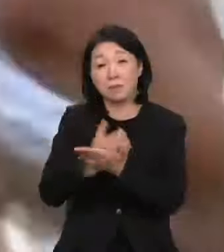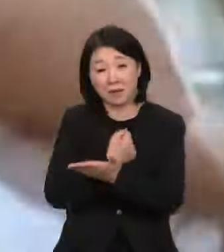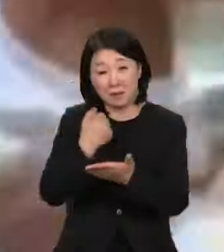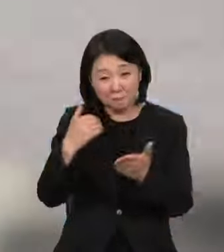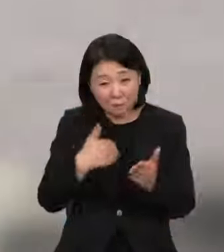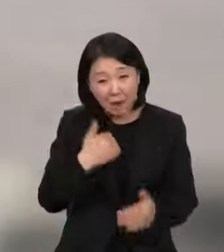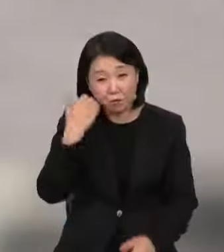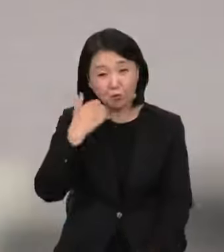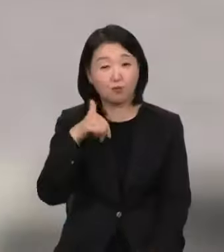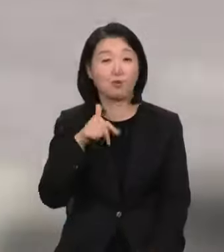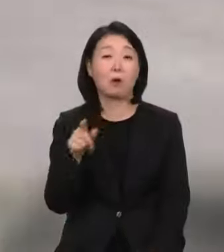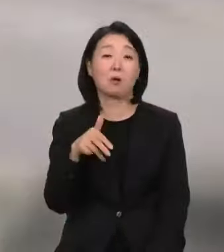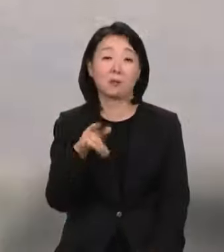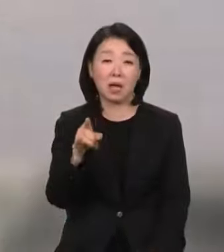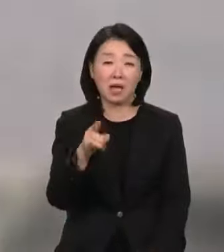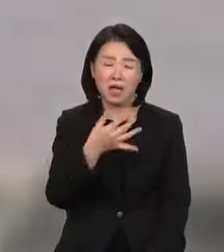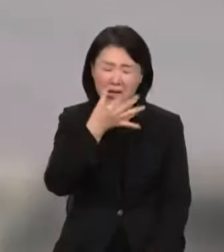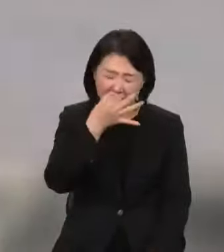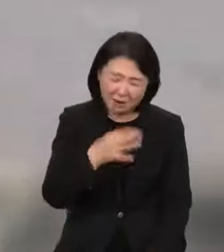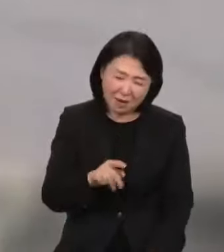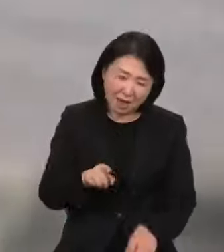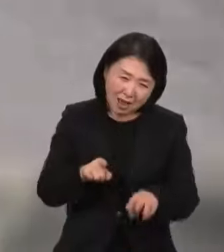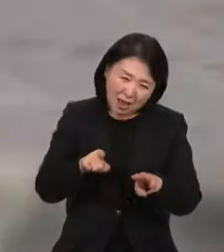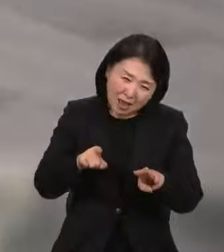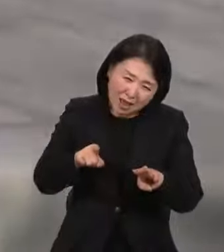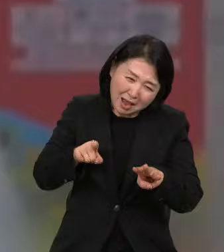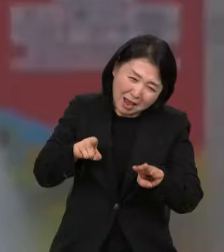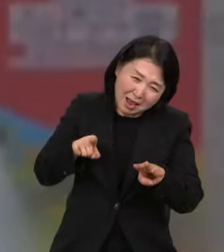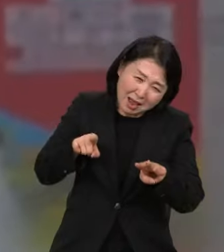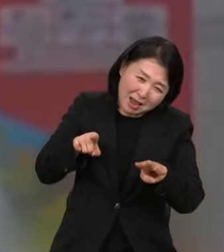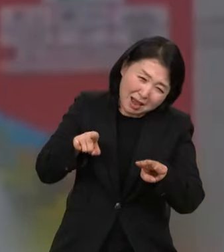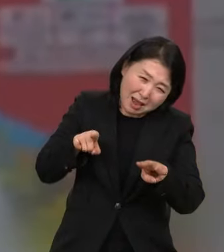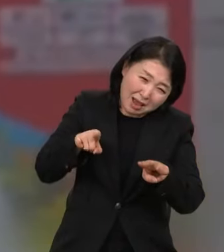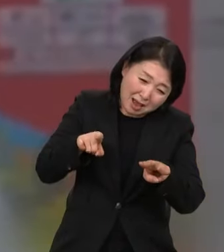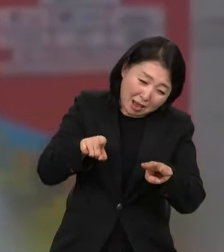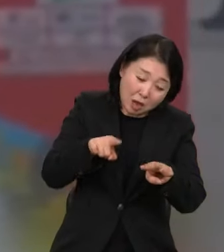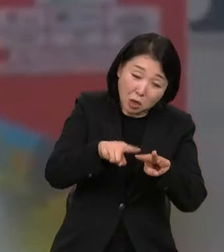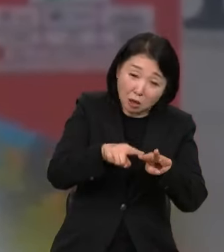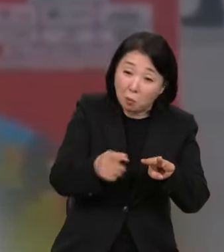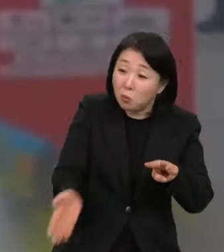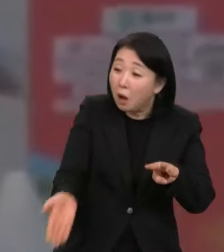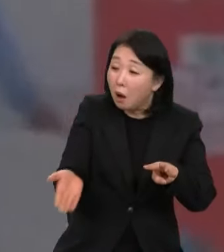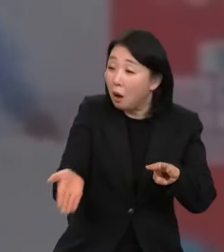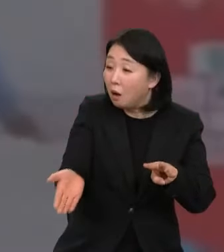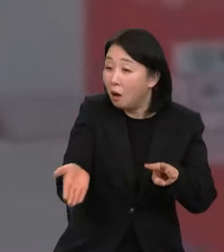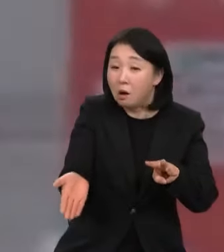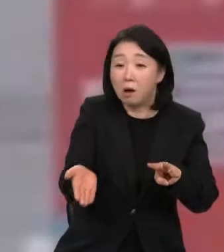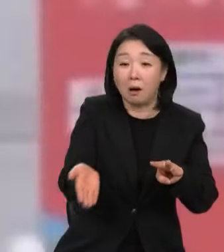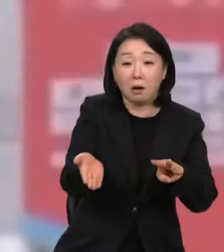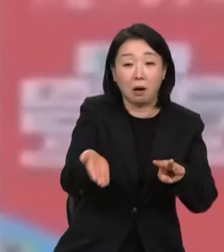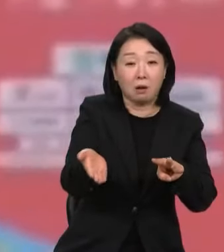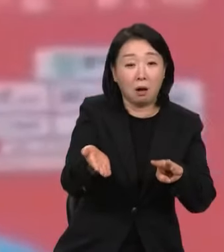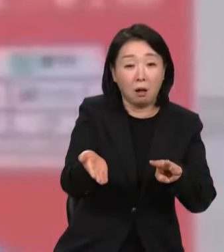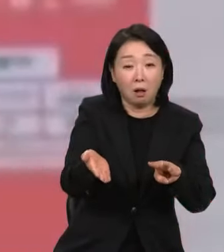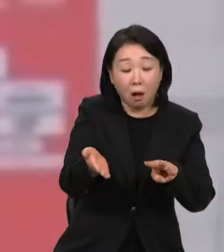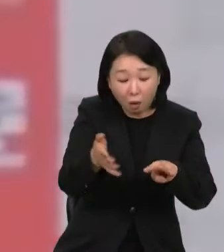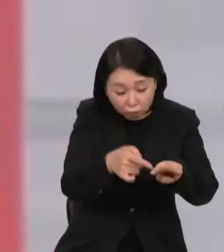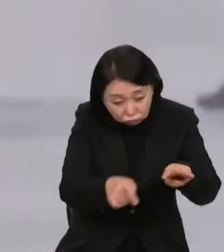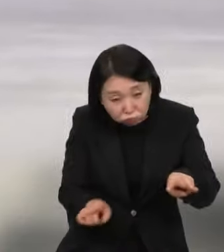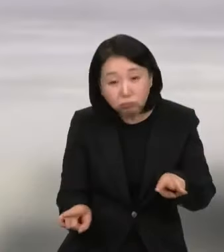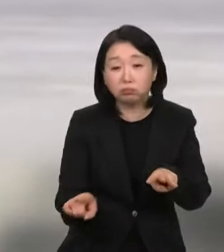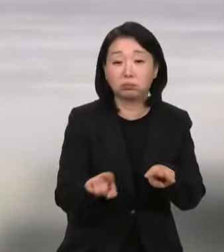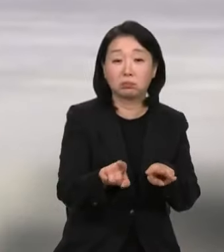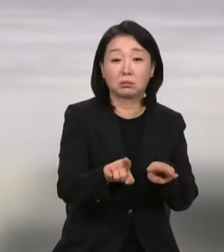허재입니다. 허재가 힘겹게 따라붙자 케냐의 응랑가트 선수가 먼저 가라는 듯 손짓을 하며 아예 길을